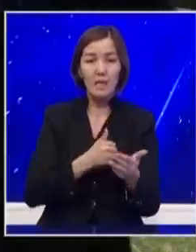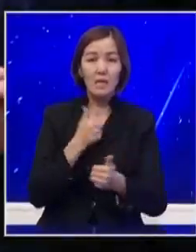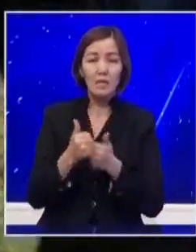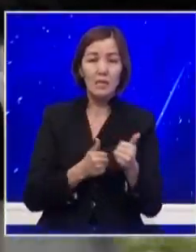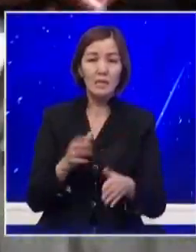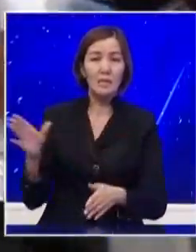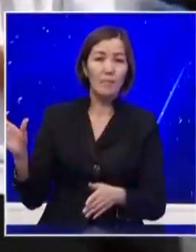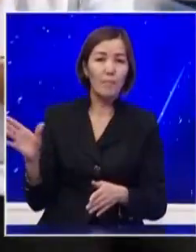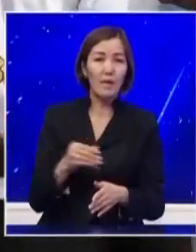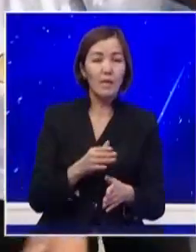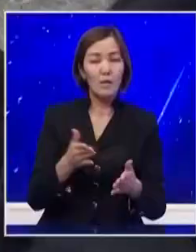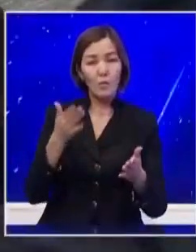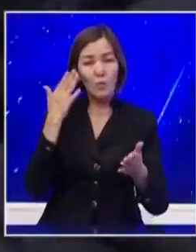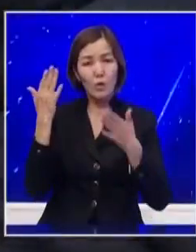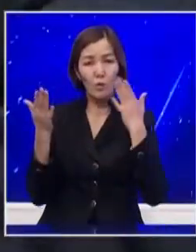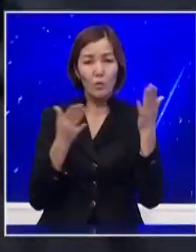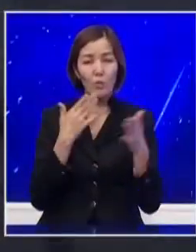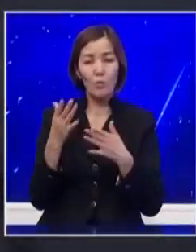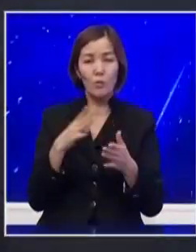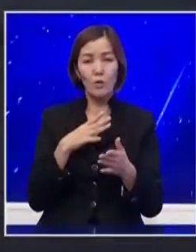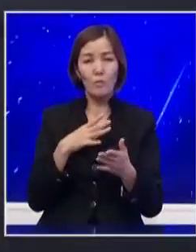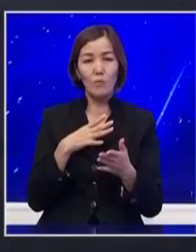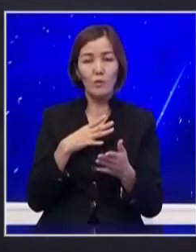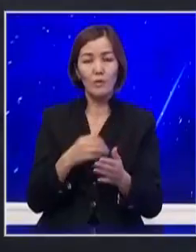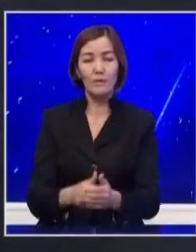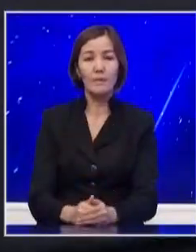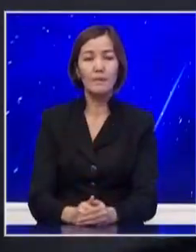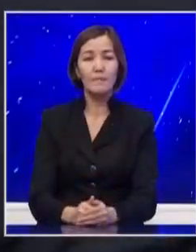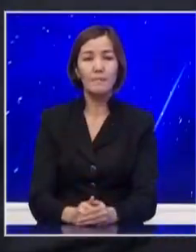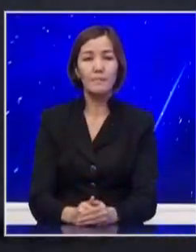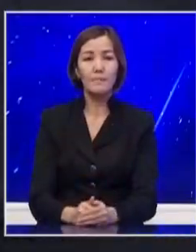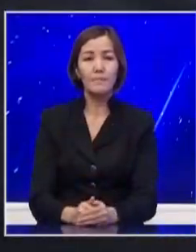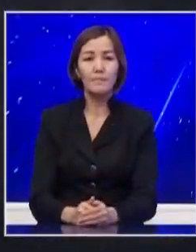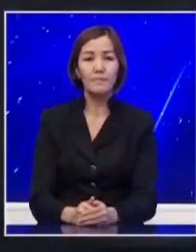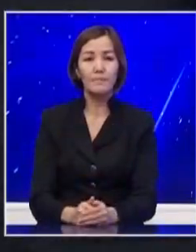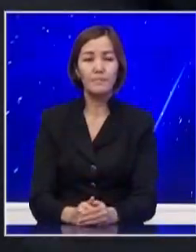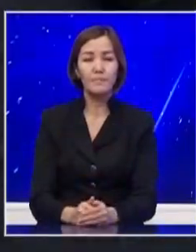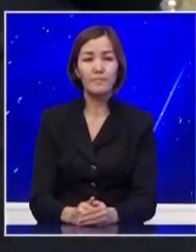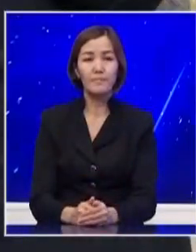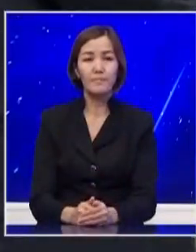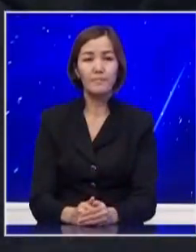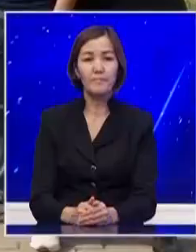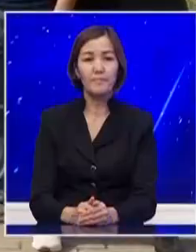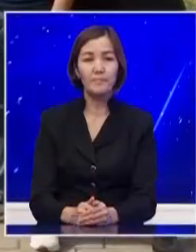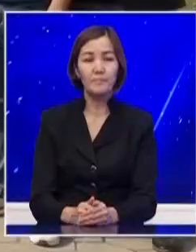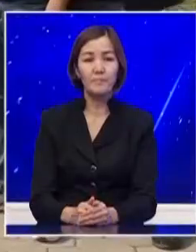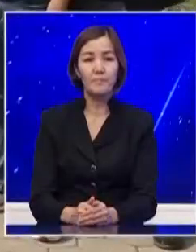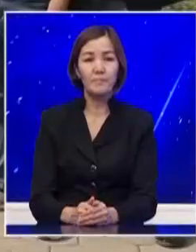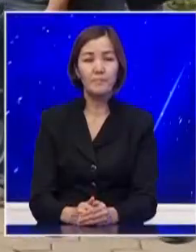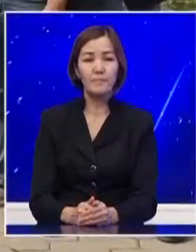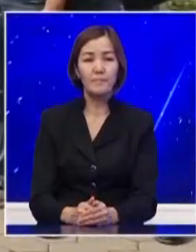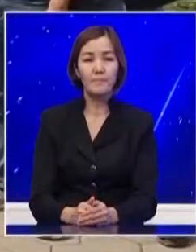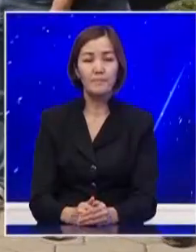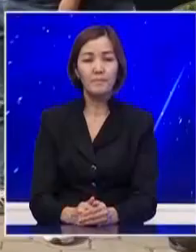қарым-қатынасты нығайту. Жарыстан барлығы көтеріңкі көңіл күйде тарқасты. Амина Құдайберген, Айсұлужан Досова, Дін істері